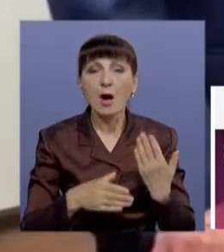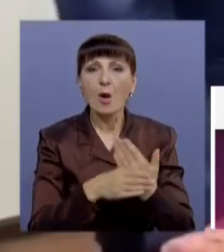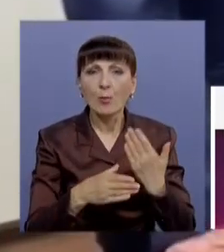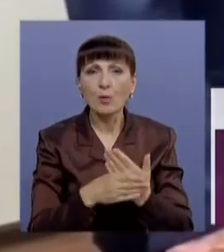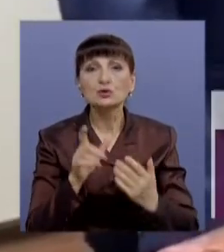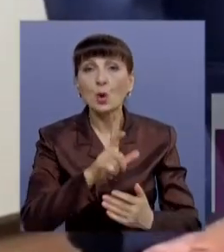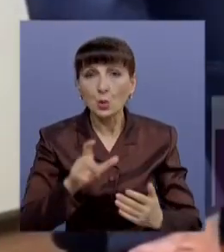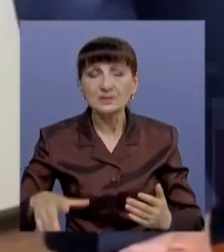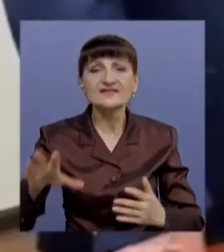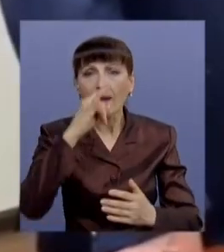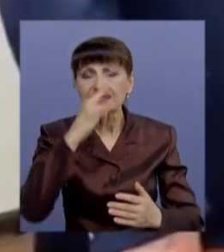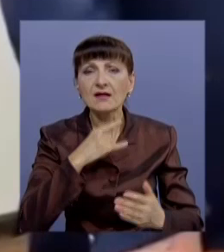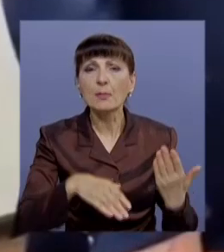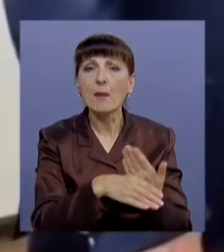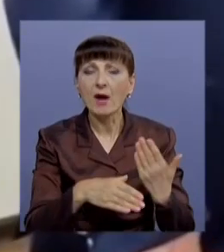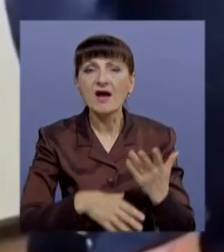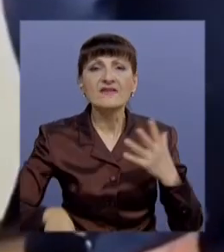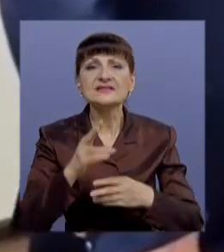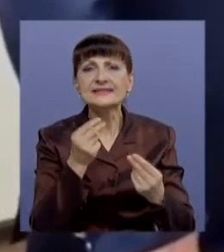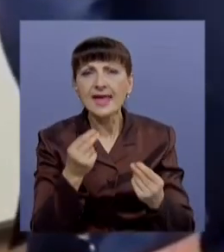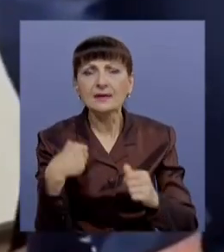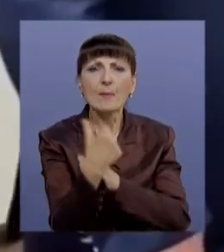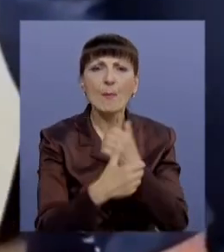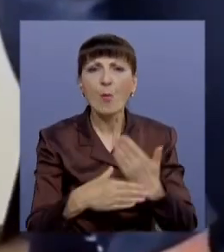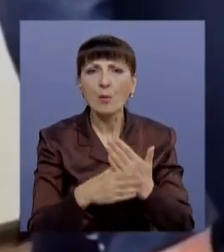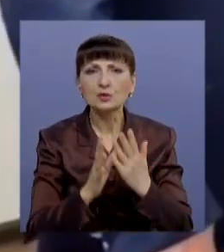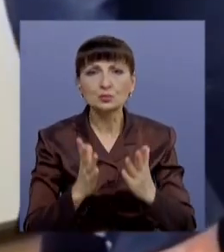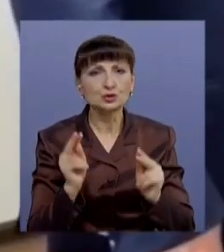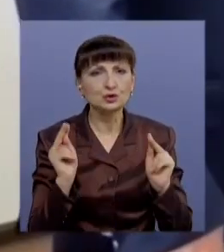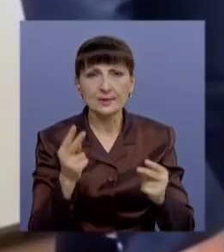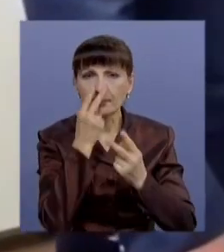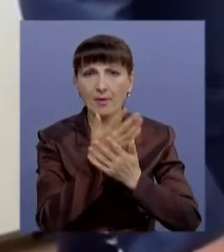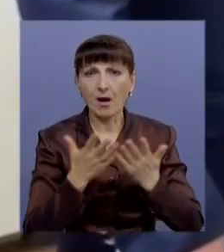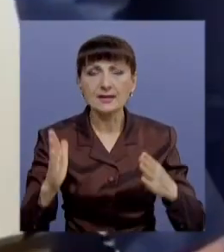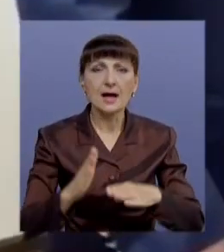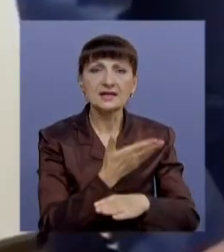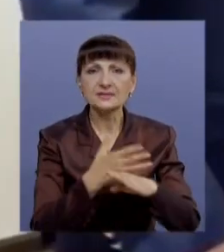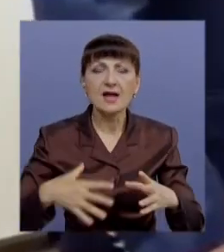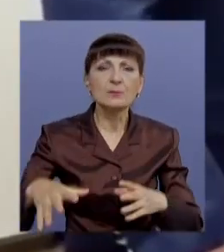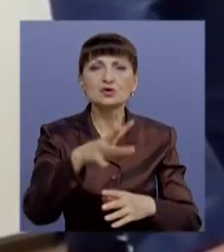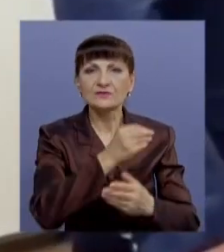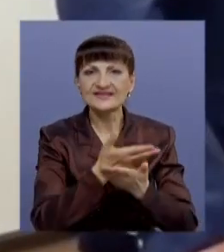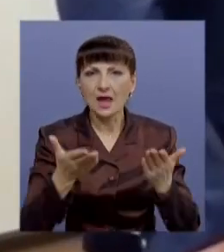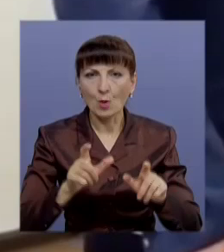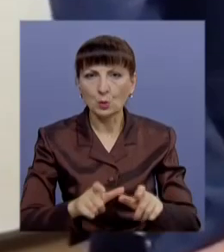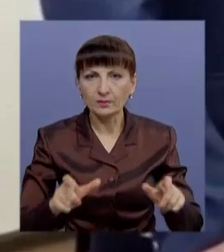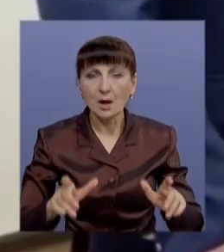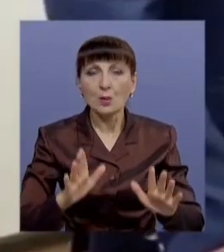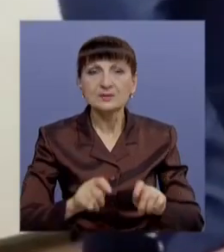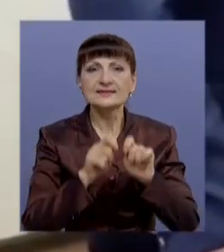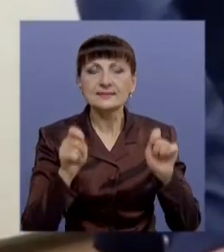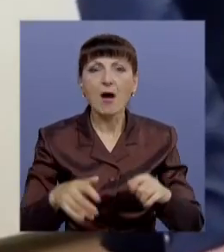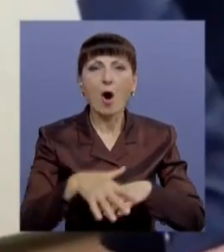от граждан со всей страны. Все средства и гуманитарная помощь будут прозрачно и справедливо распределены между вами. Для этого будет